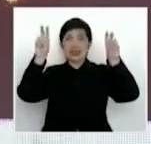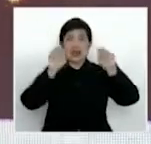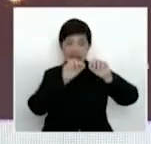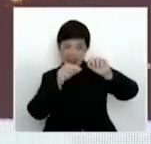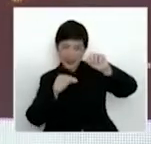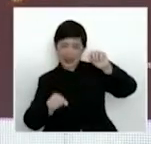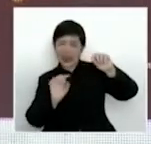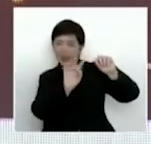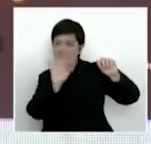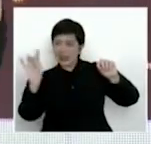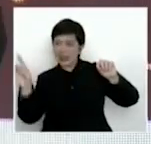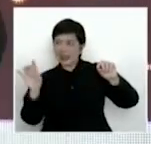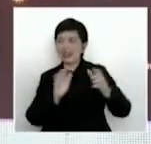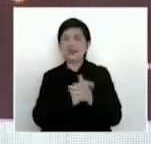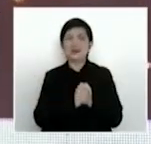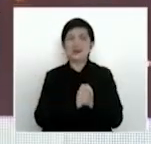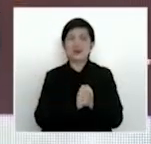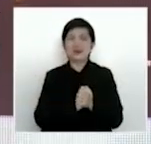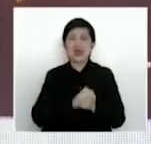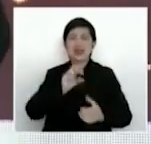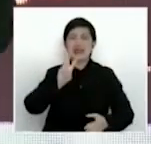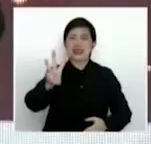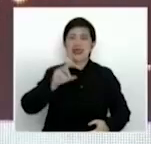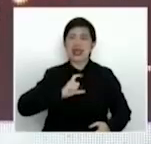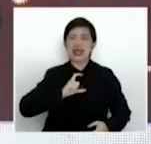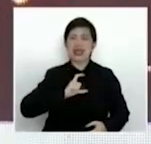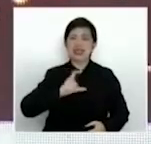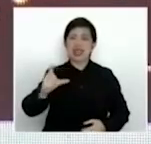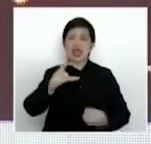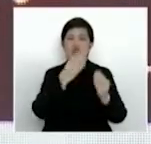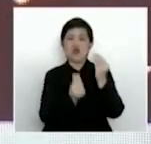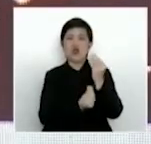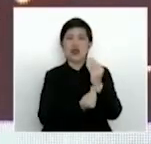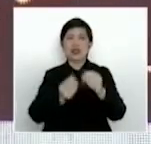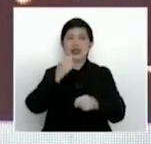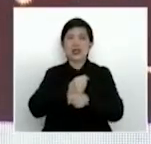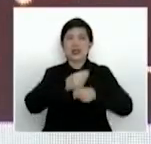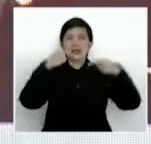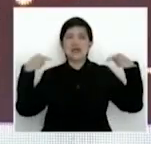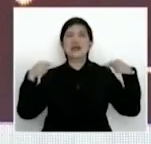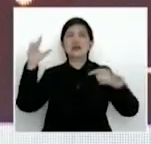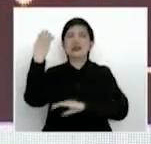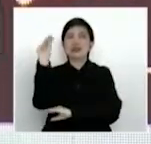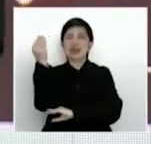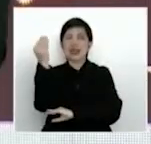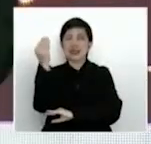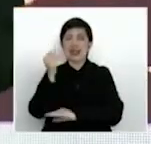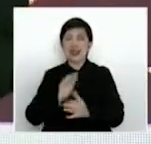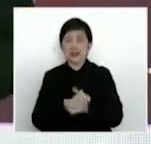sejumlah gagasan akan disampaikan oleh tiga calon wakil gubernur DKI Jakarta di